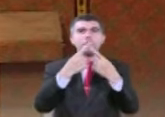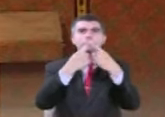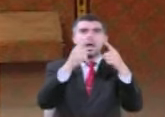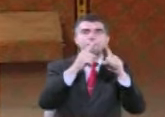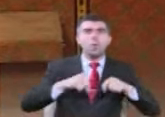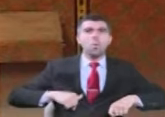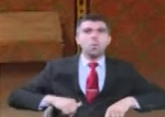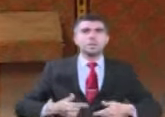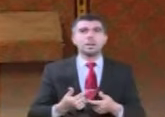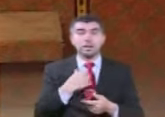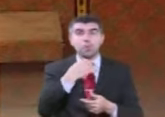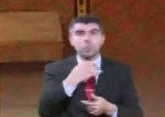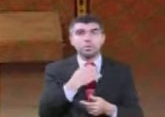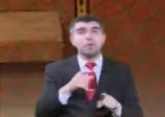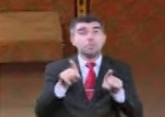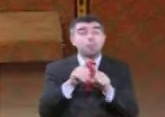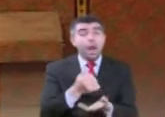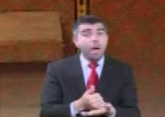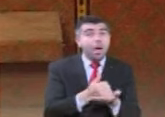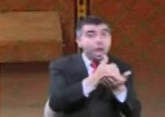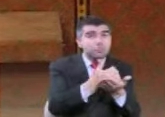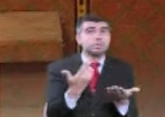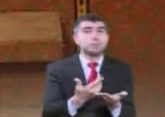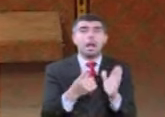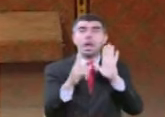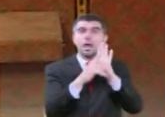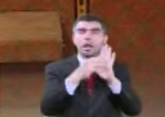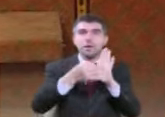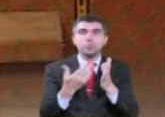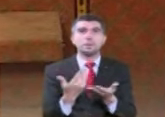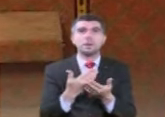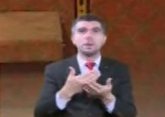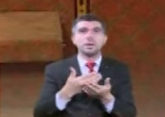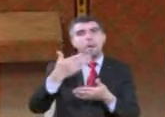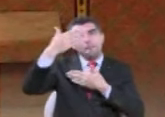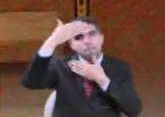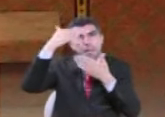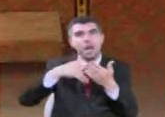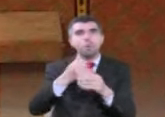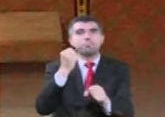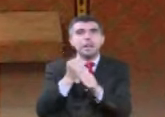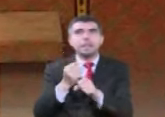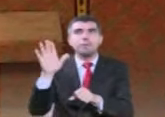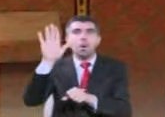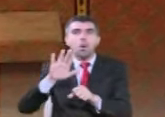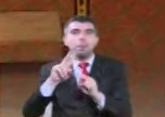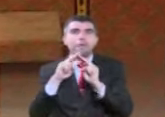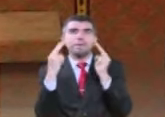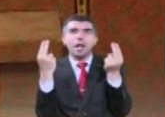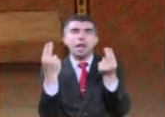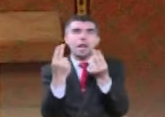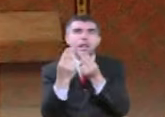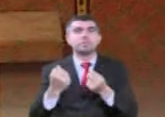الجميع يحرص على تقديم الخدمات الضرورية لهذه الفئة، فئة المهاجرين